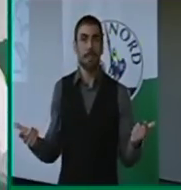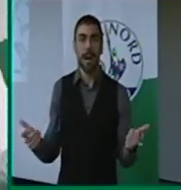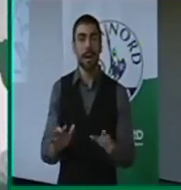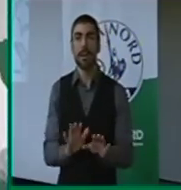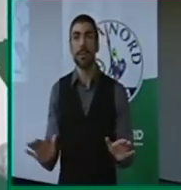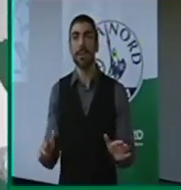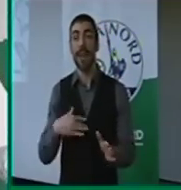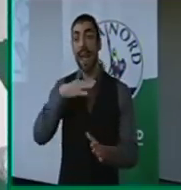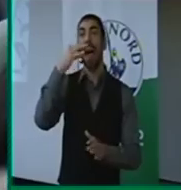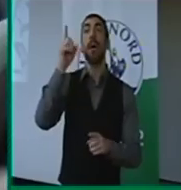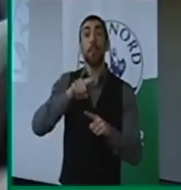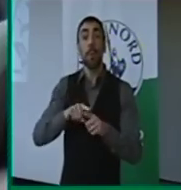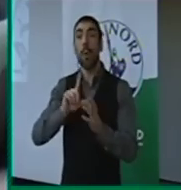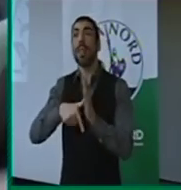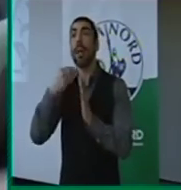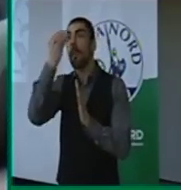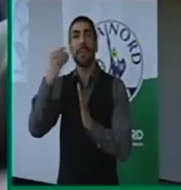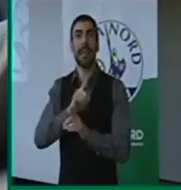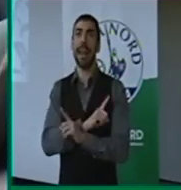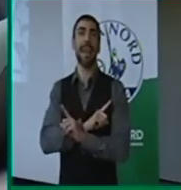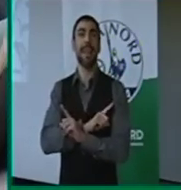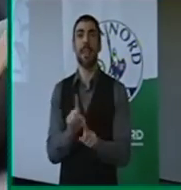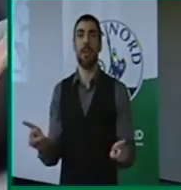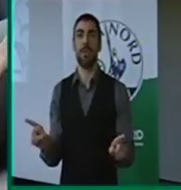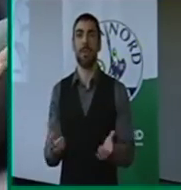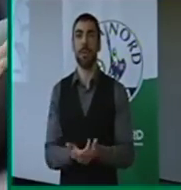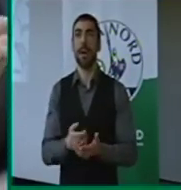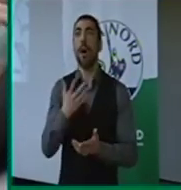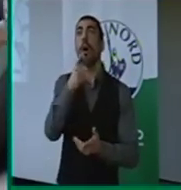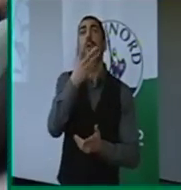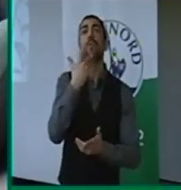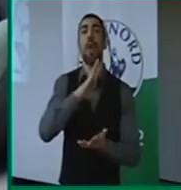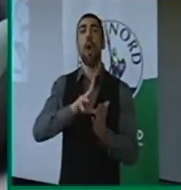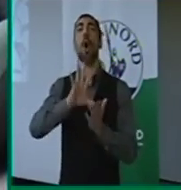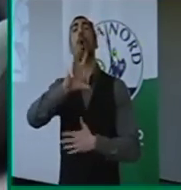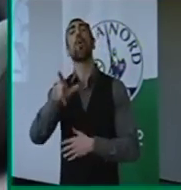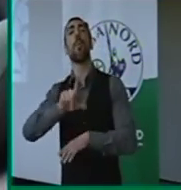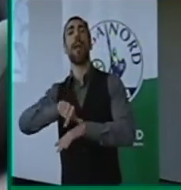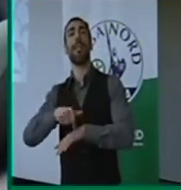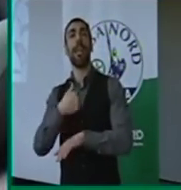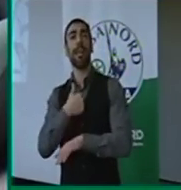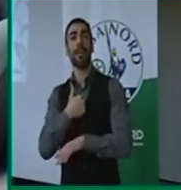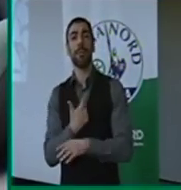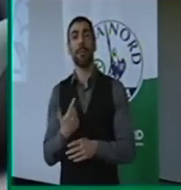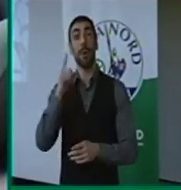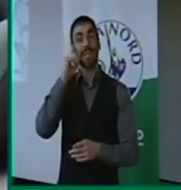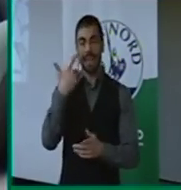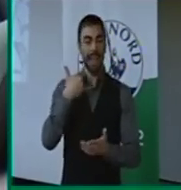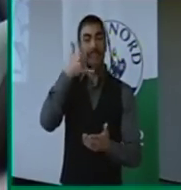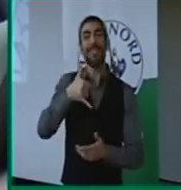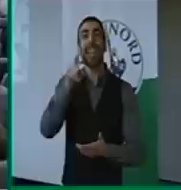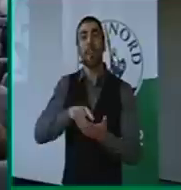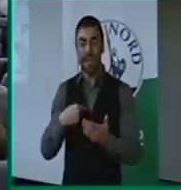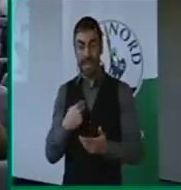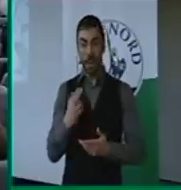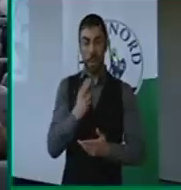anima e senza il tempo di pensare quello che ci vogliono rubare è il tempo perché se tu non sai come arrivare a fine mese non sai